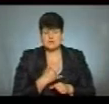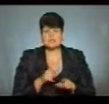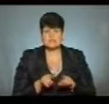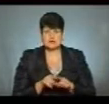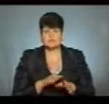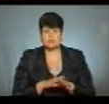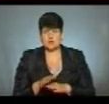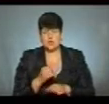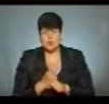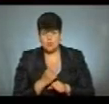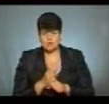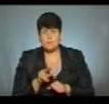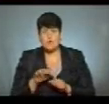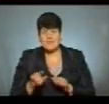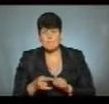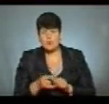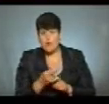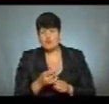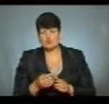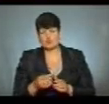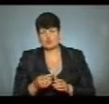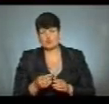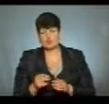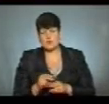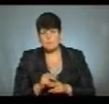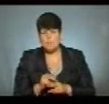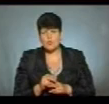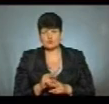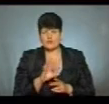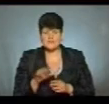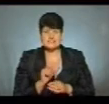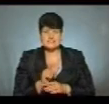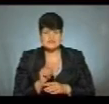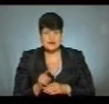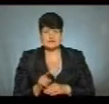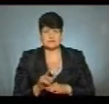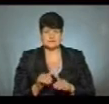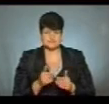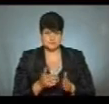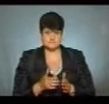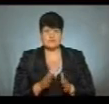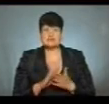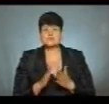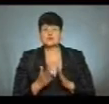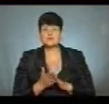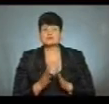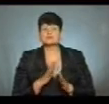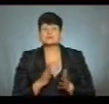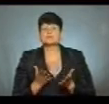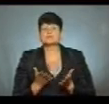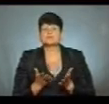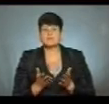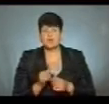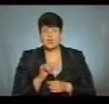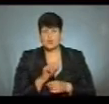виконувала роботи по ямковому ремонту і, скажімо, всі завдання, які ми там поставляли. Значить, ситуація склалася так, що в